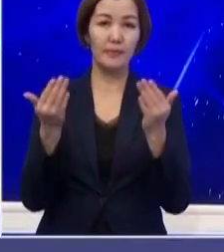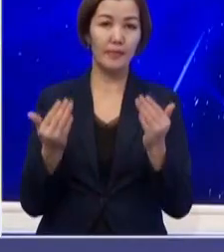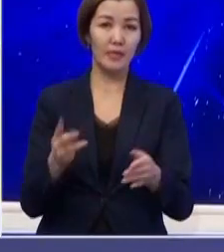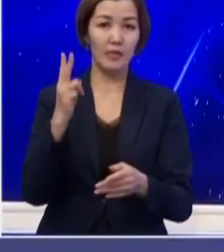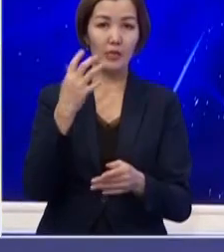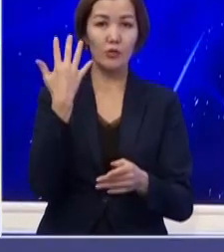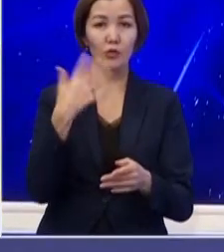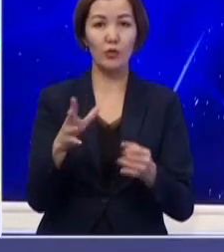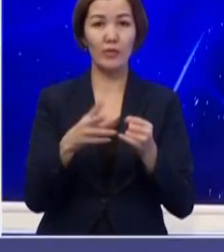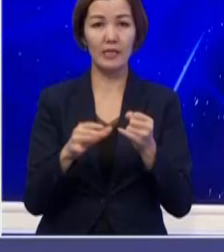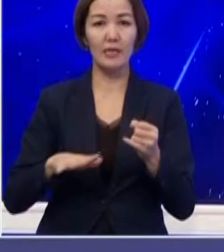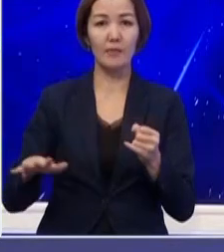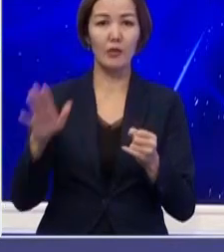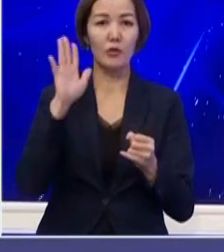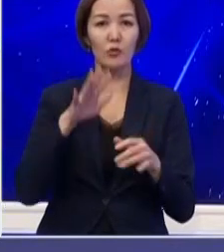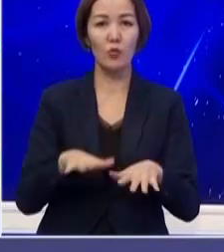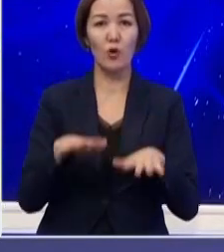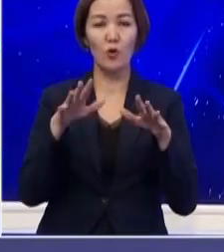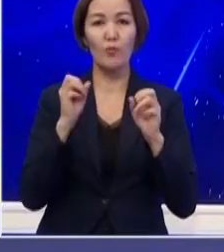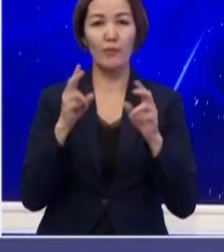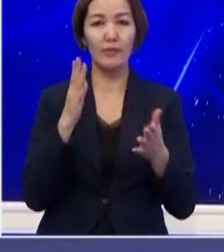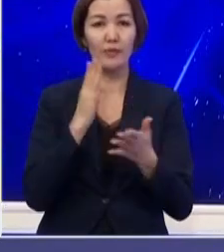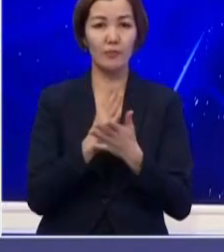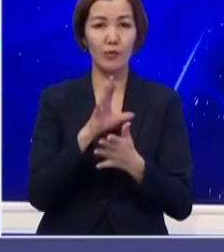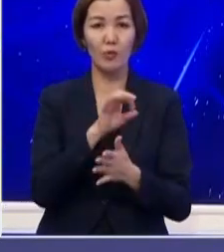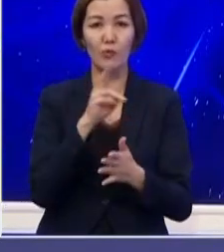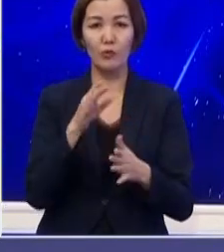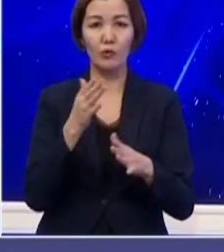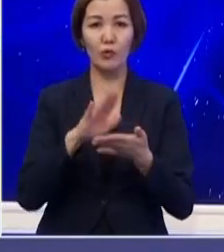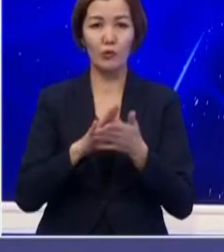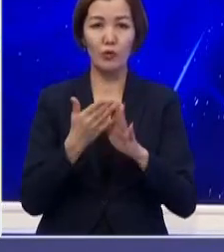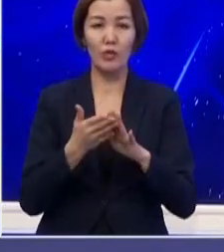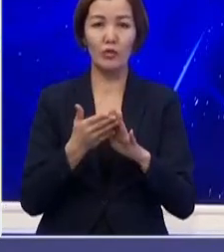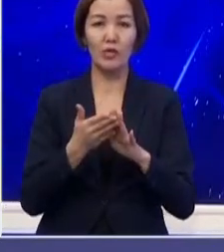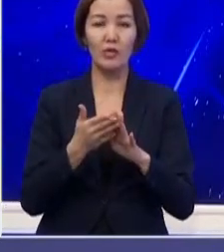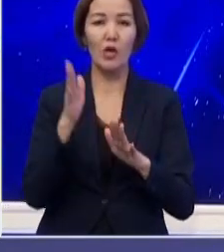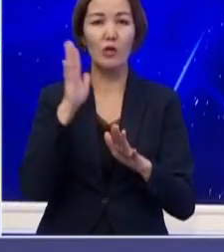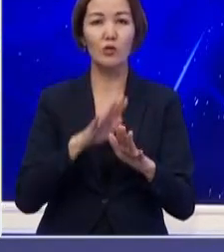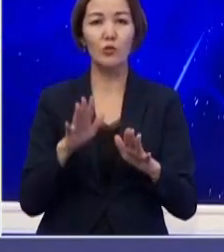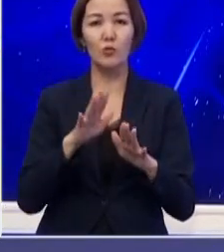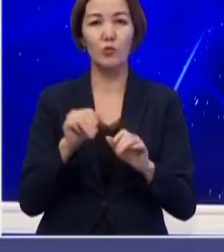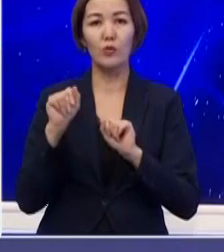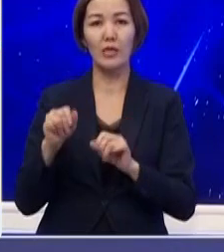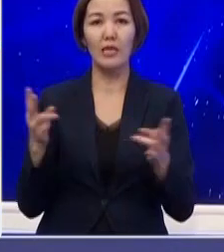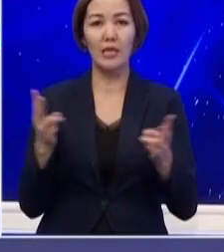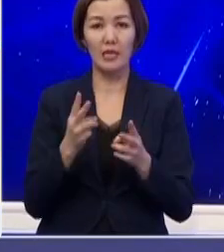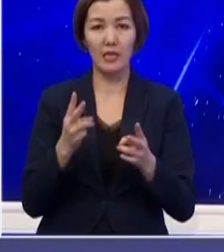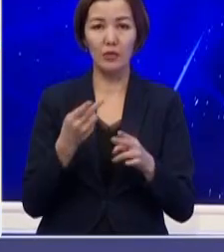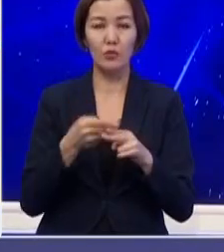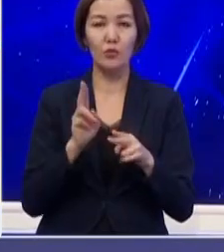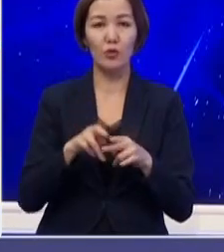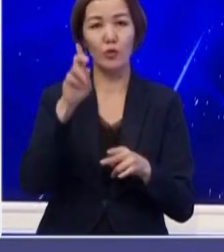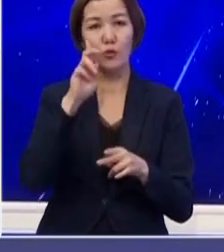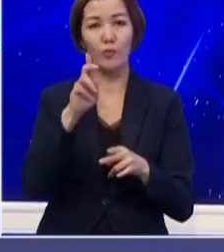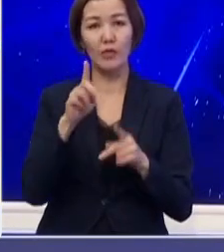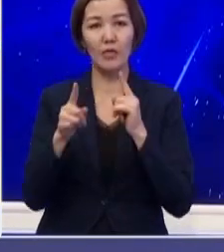Биыл 255 елді мекенді су басу қауіпі төніп тұр. Оңтүстіктегі күрделі жағдай тасқынға тосқын керек екенін көрсетті.